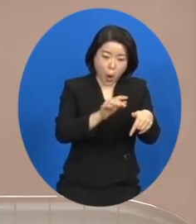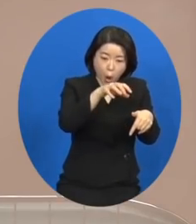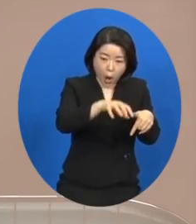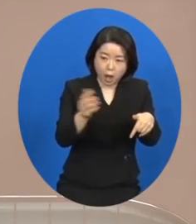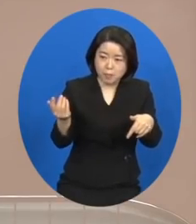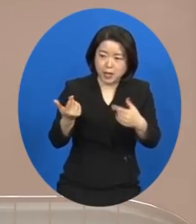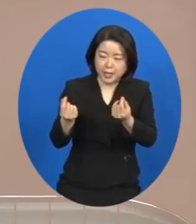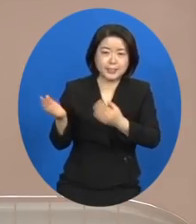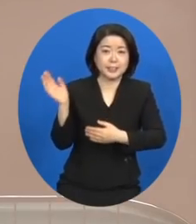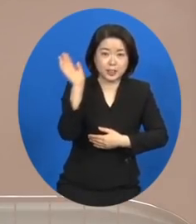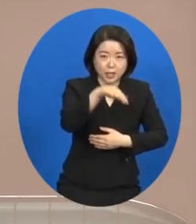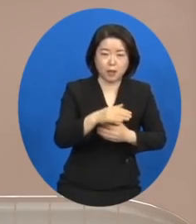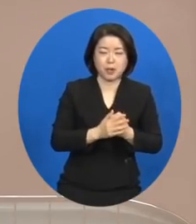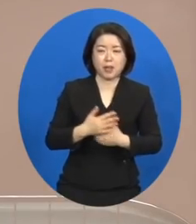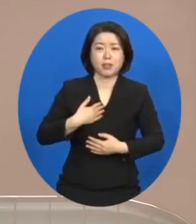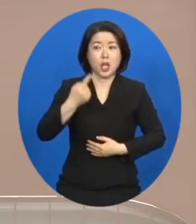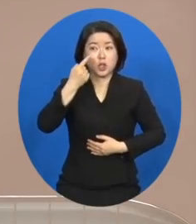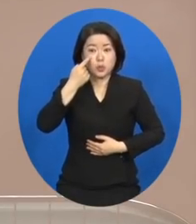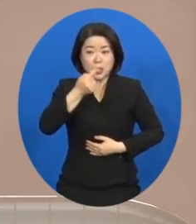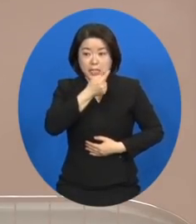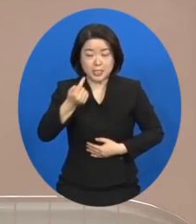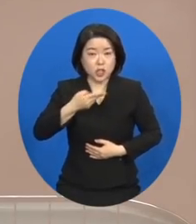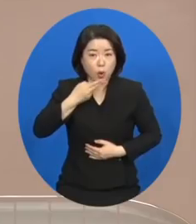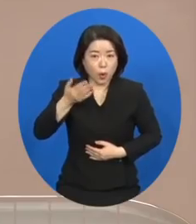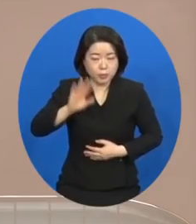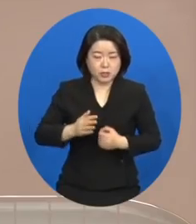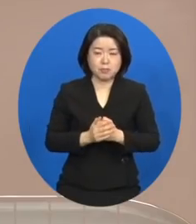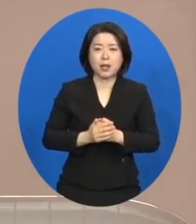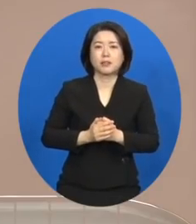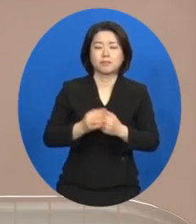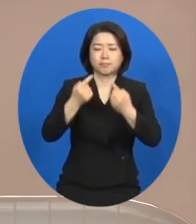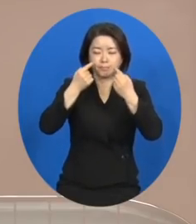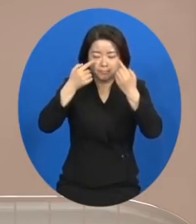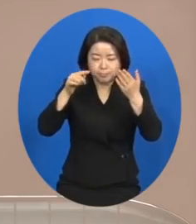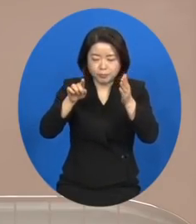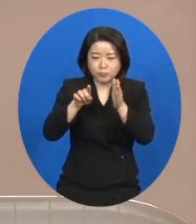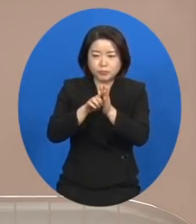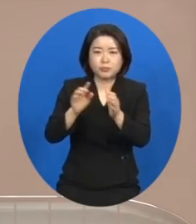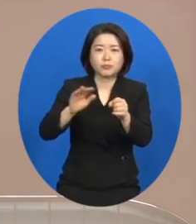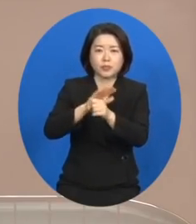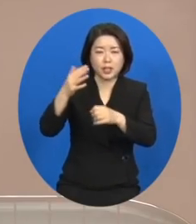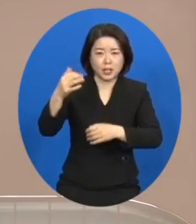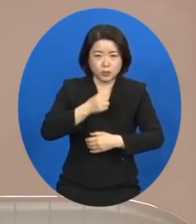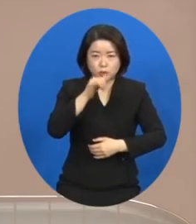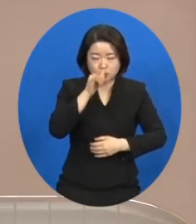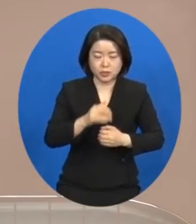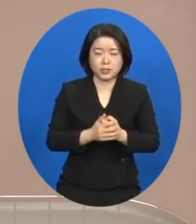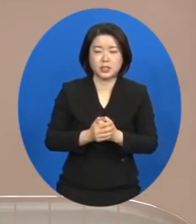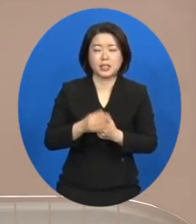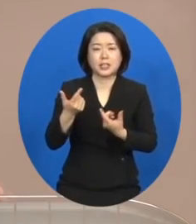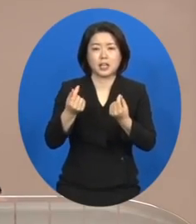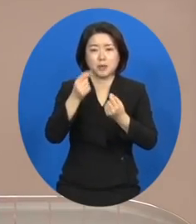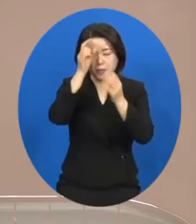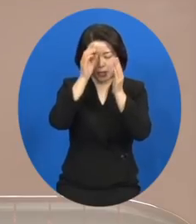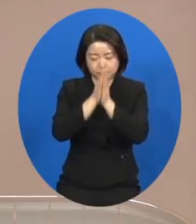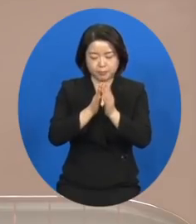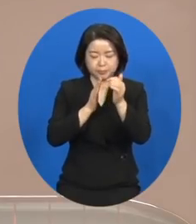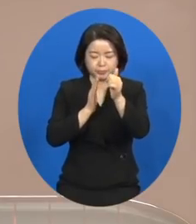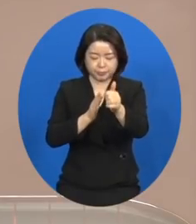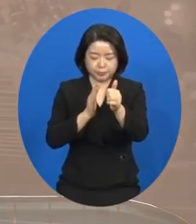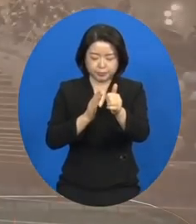아니 배워도 이미 주님께서 우리를 향한 사랑을 확증하셨으니 그 믿음 가지고 나가겠습니다. 그렇게 함께 우리 간구하며 나가도록